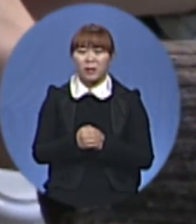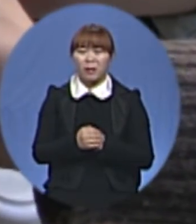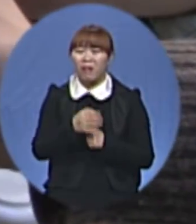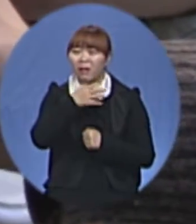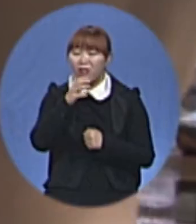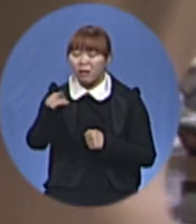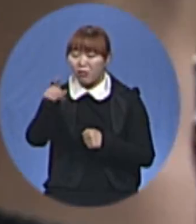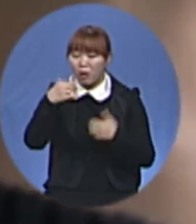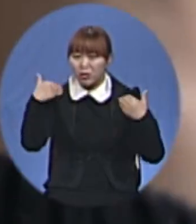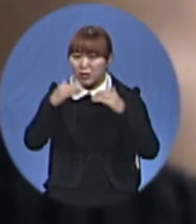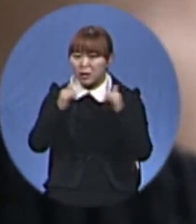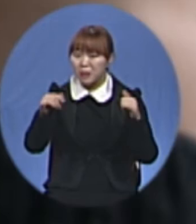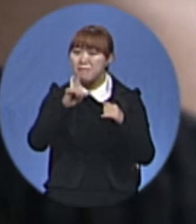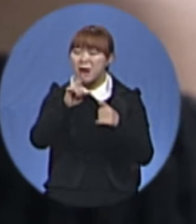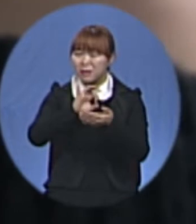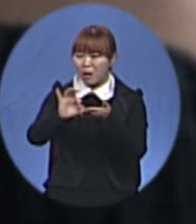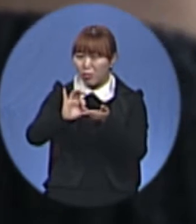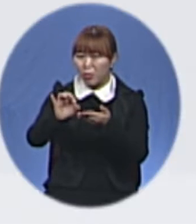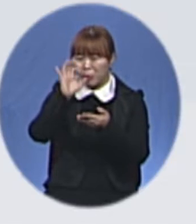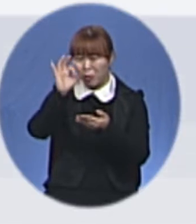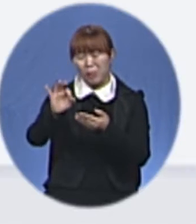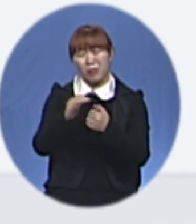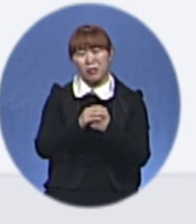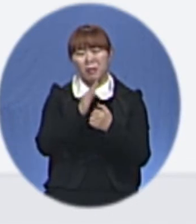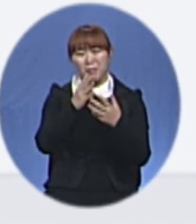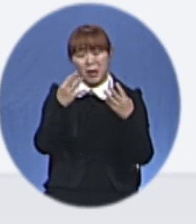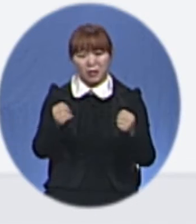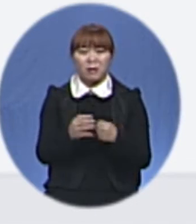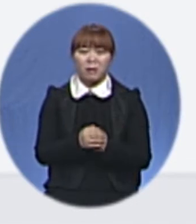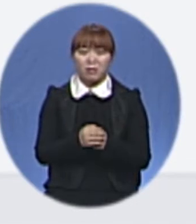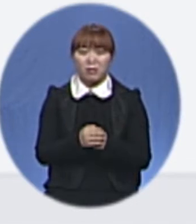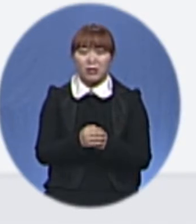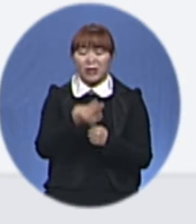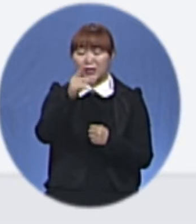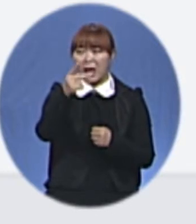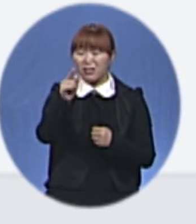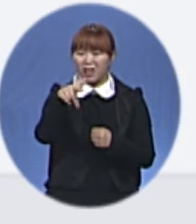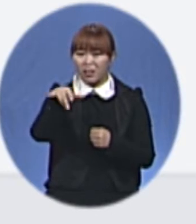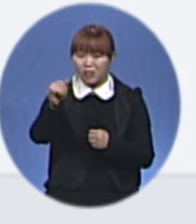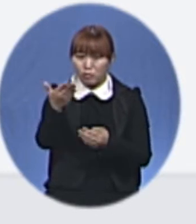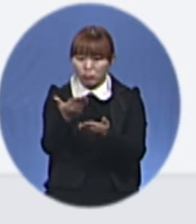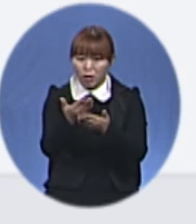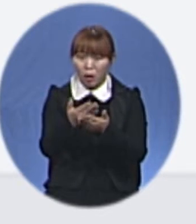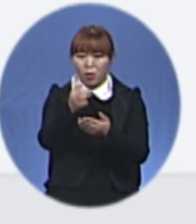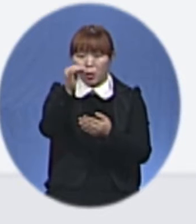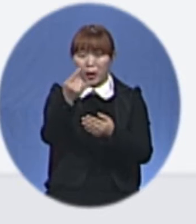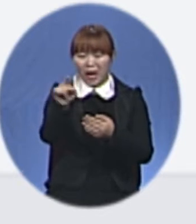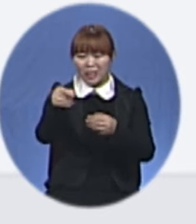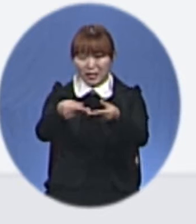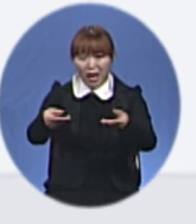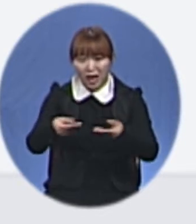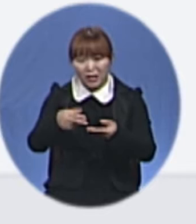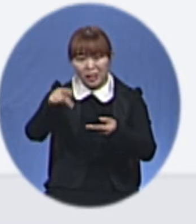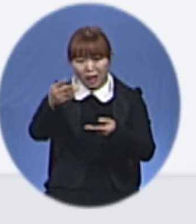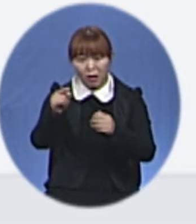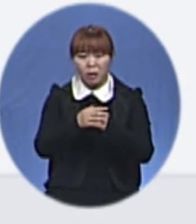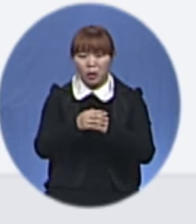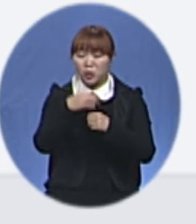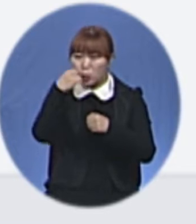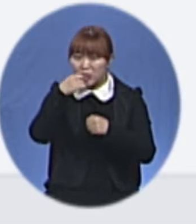어른들이 회식 때 쓰는 표현도 일본어가 많습니다. 다대기를 달라거나 회한 살아주세요, 요지